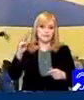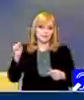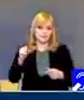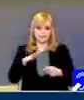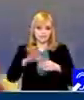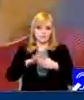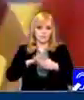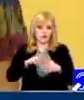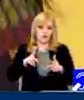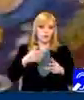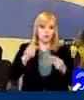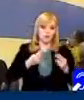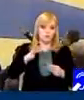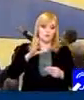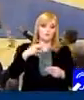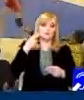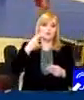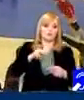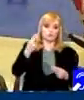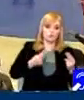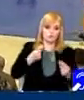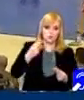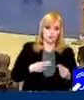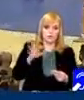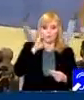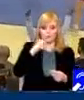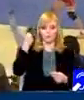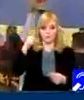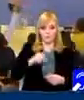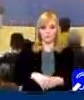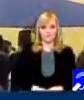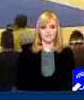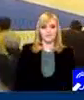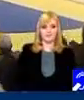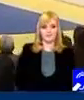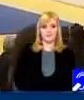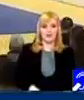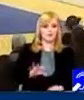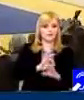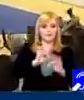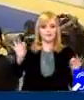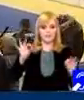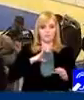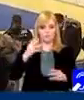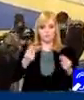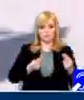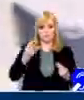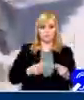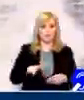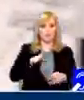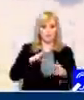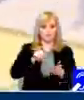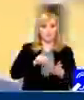partidei 24-23. Finalul a fost unul interzis cardiacilor. Kiper a ratat incredibil desprinderea la două goluri, dar